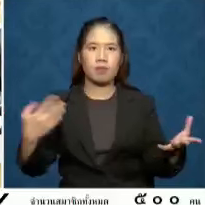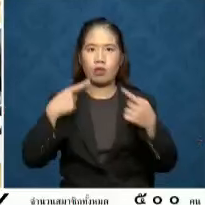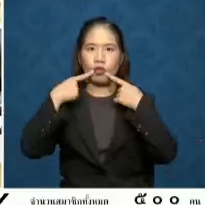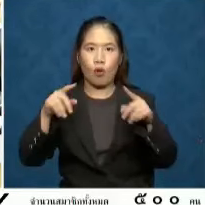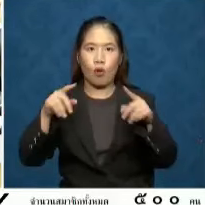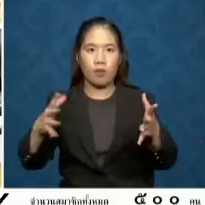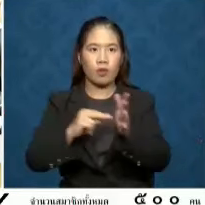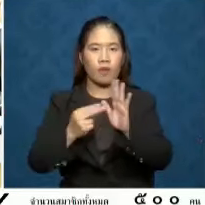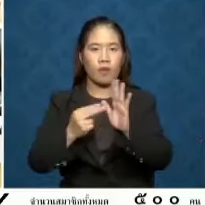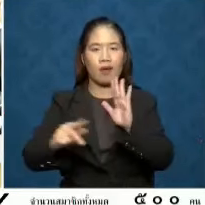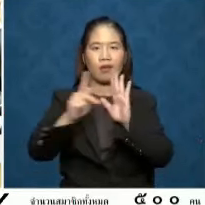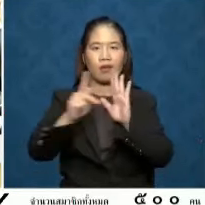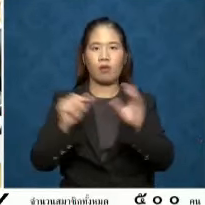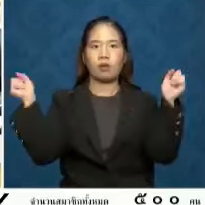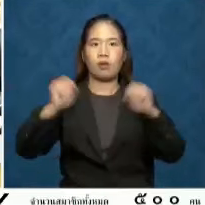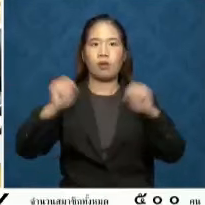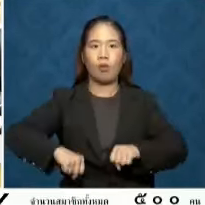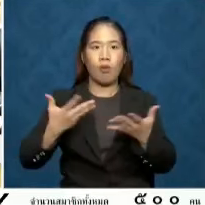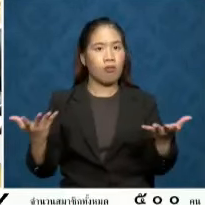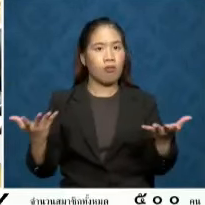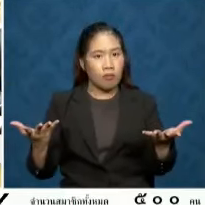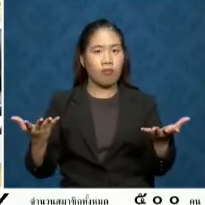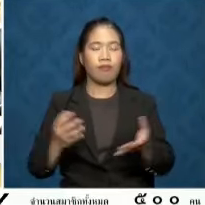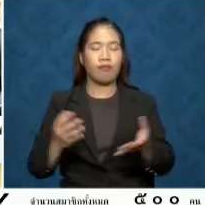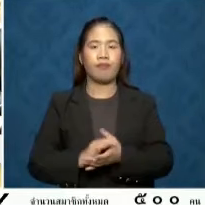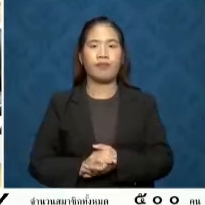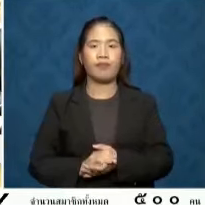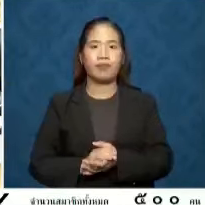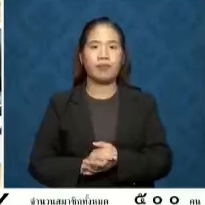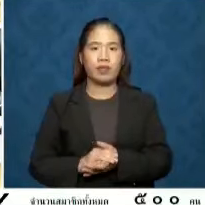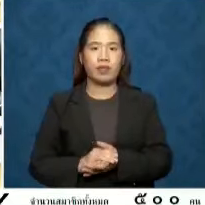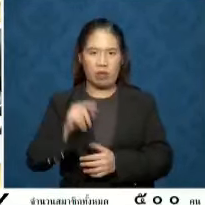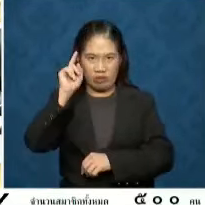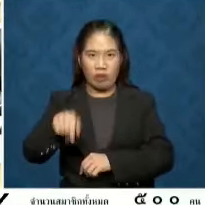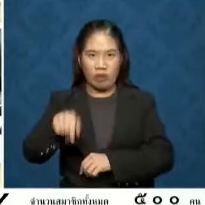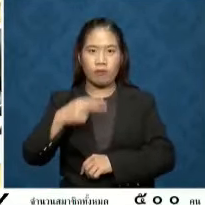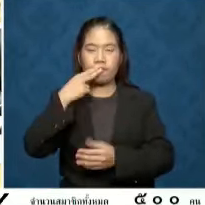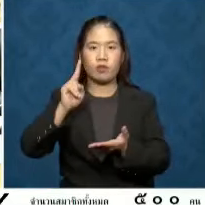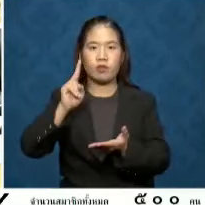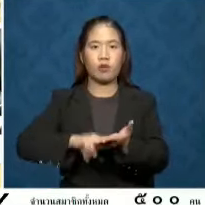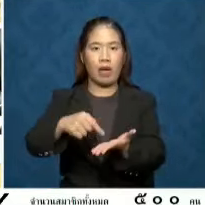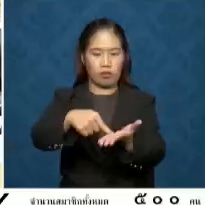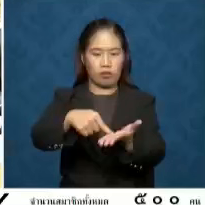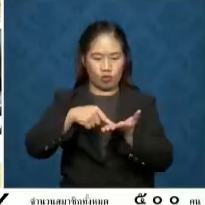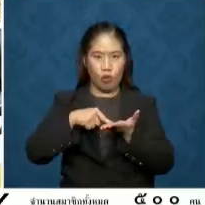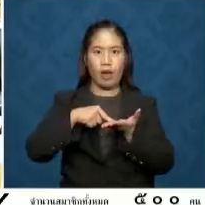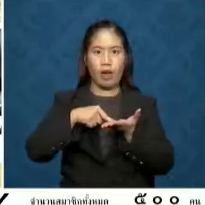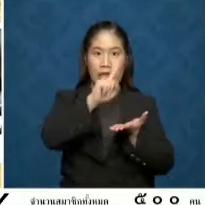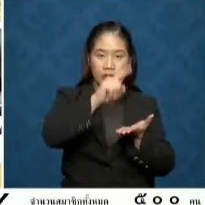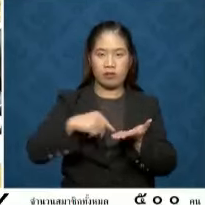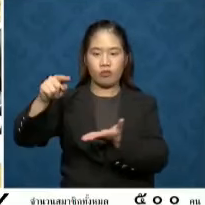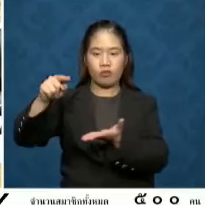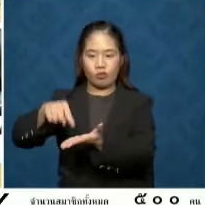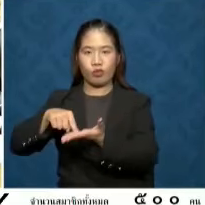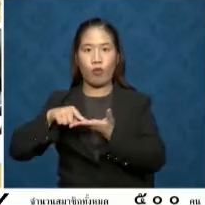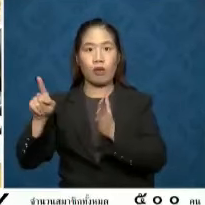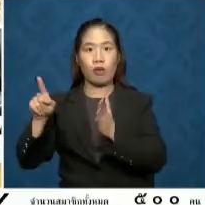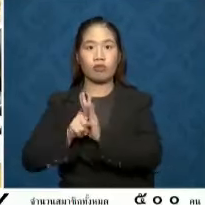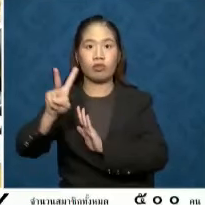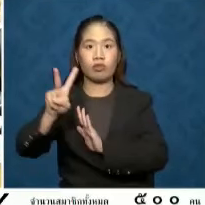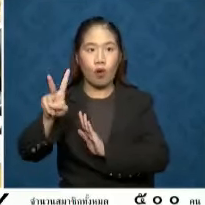ข้อตกลงกับทางอเมริกาไปแล้วเขาถึงต้องเล่นไม้แข็งขู่จดหมายฉบับที่2แล้วบอกว่าจะมีปั